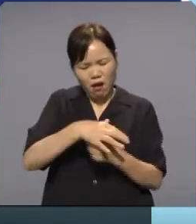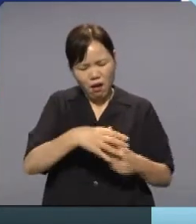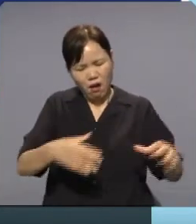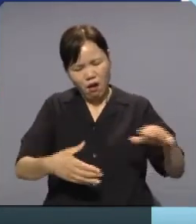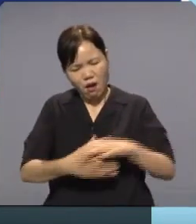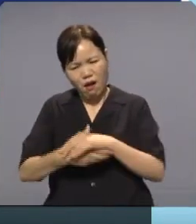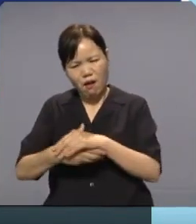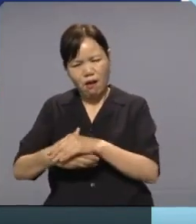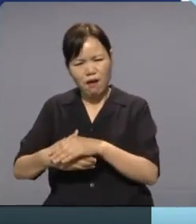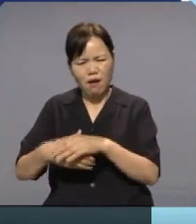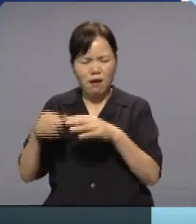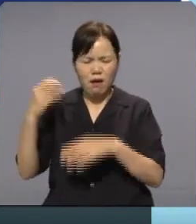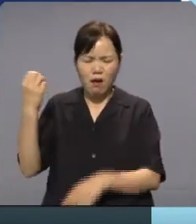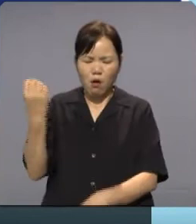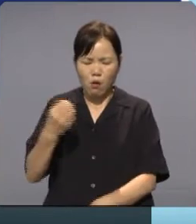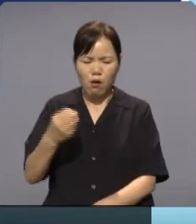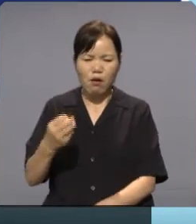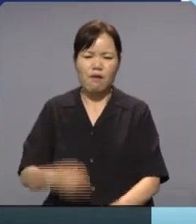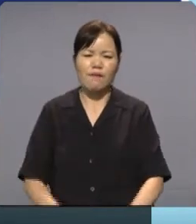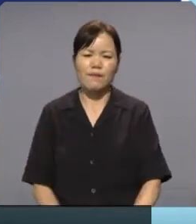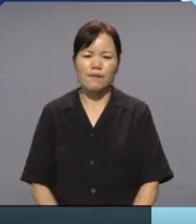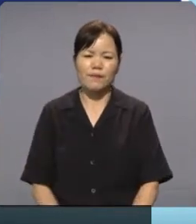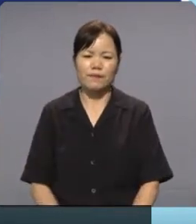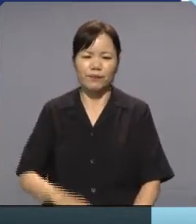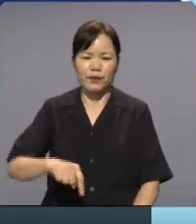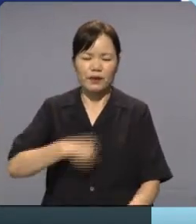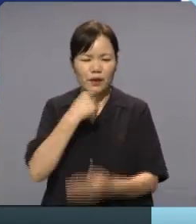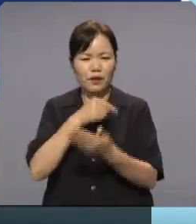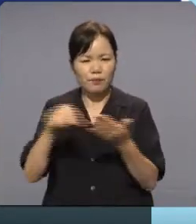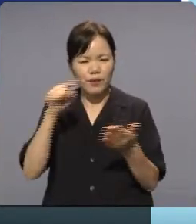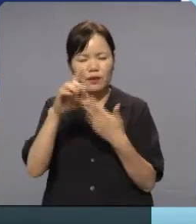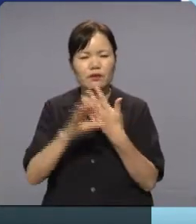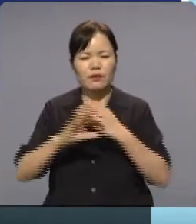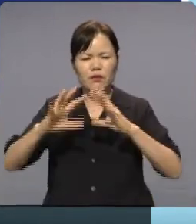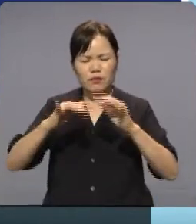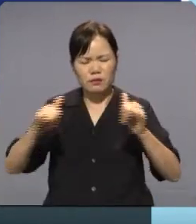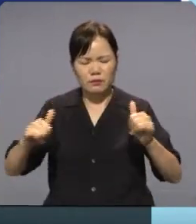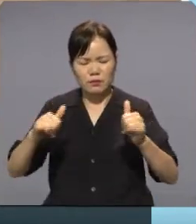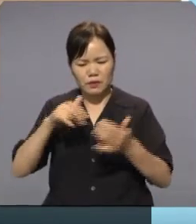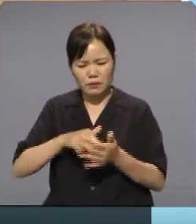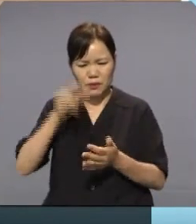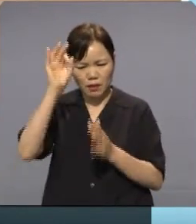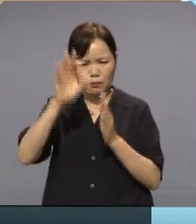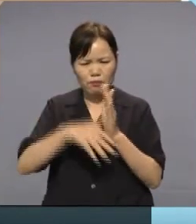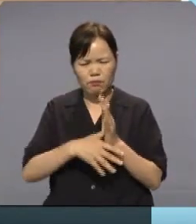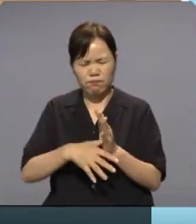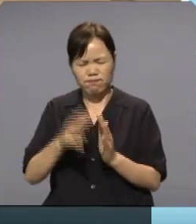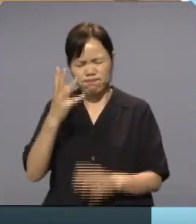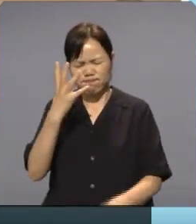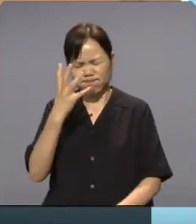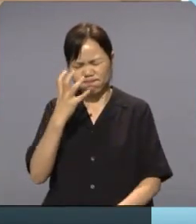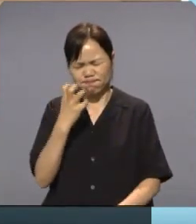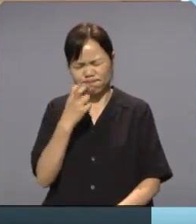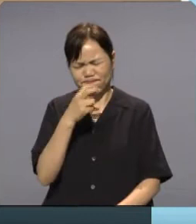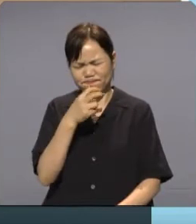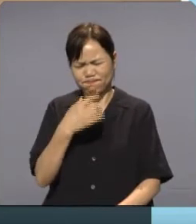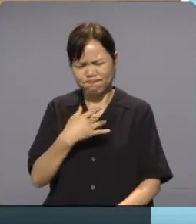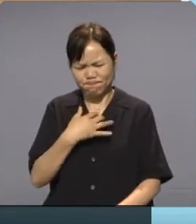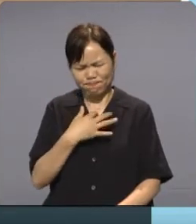벌어질 수밖에 없어요. 예. 그러다 보니까 제살 깎아먹기가 되는 그렇죠. 거죠. 그러면은 국민들이 눈살을 찌푸리거든요. 예. 그러니까 이 부분은 좀 피했으면 하는